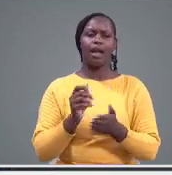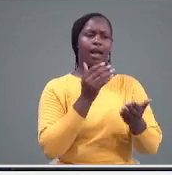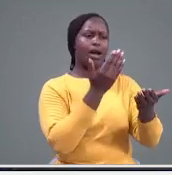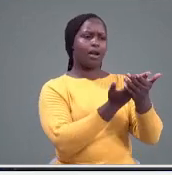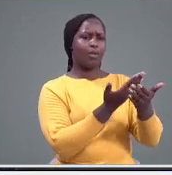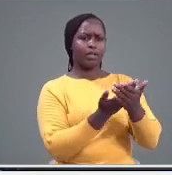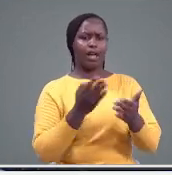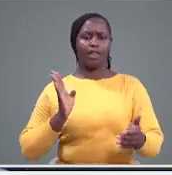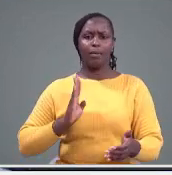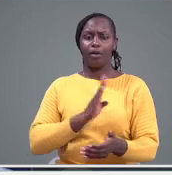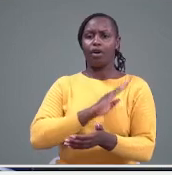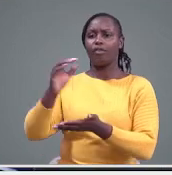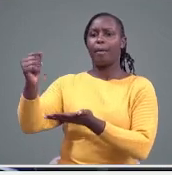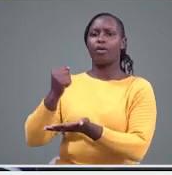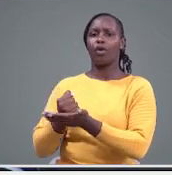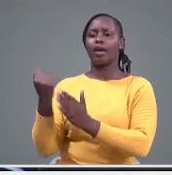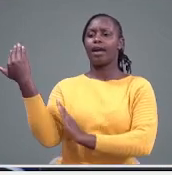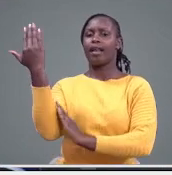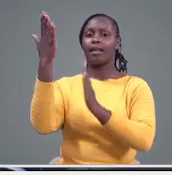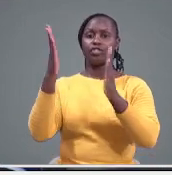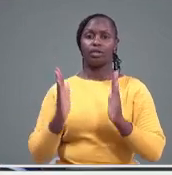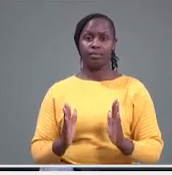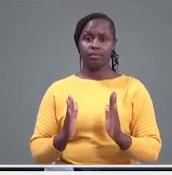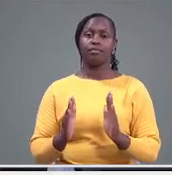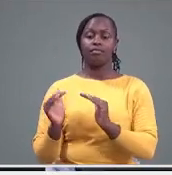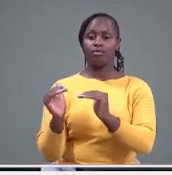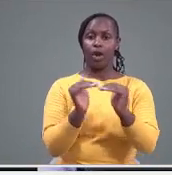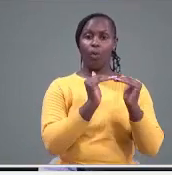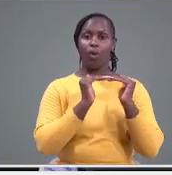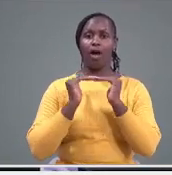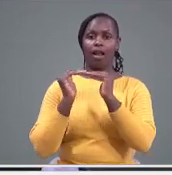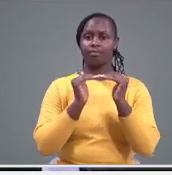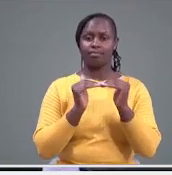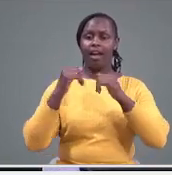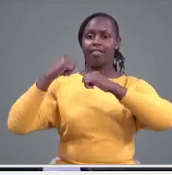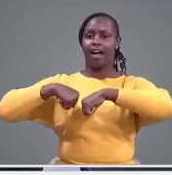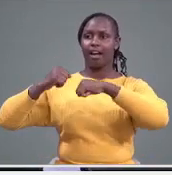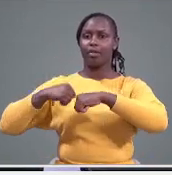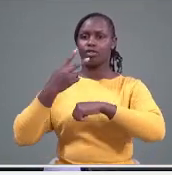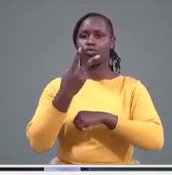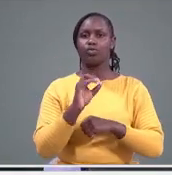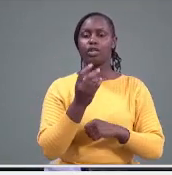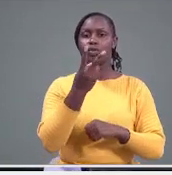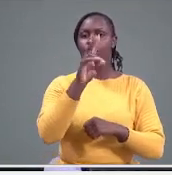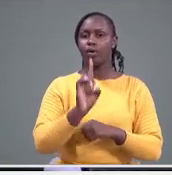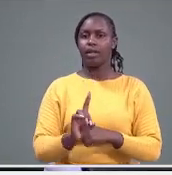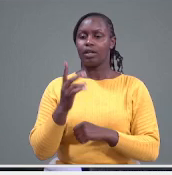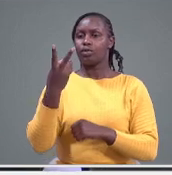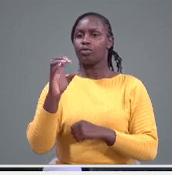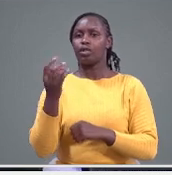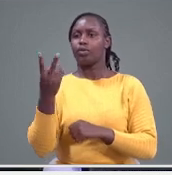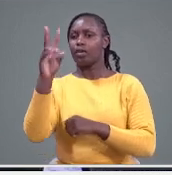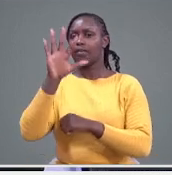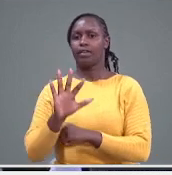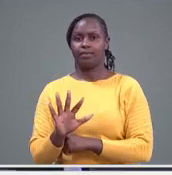ya kuajiri wahadhiri kusawazisha utekelezaji wa mkataba wa mwaka wa 2021 hadi mwaka